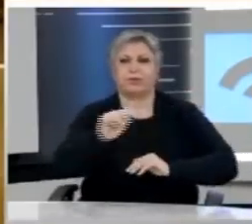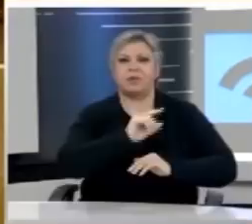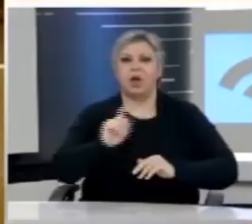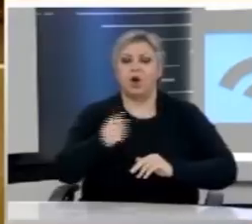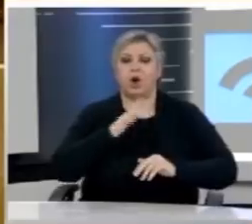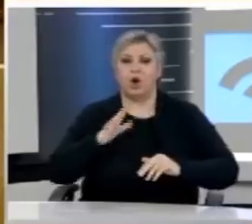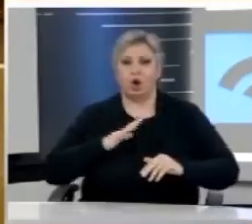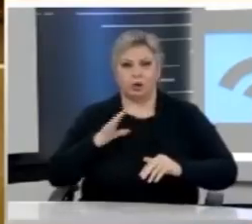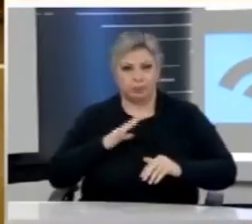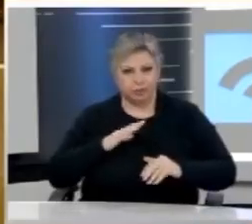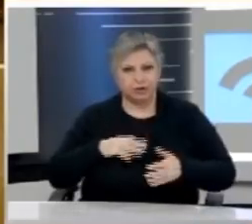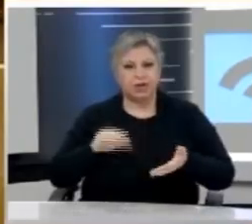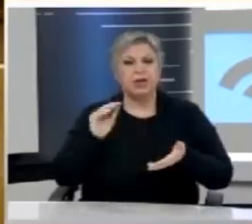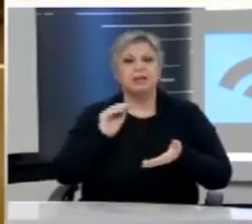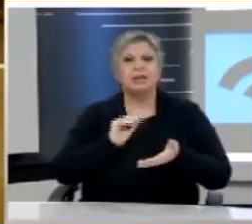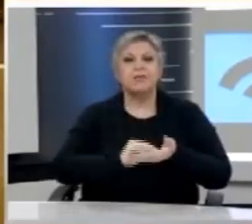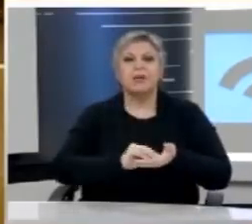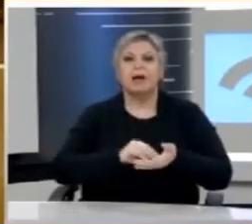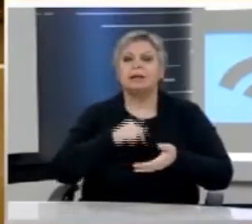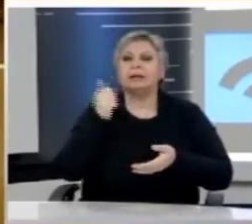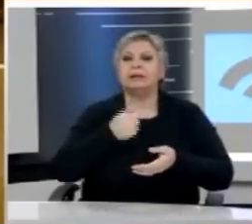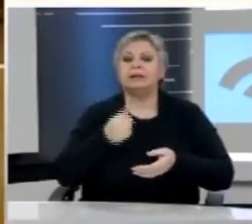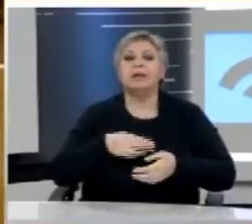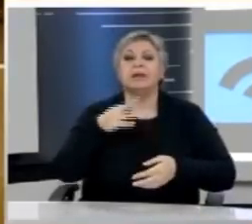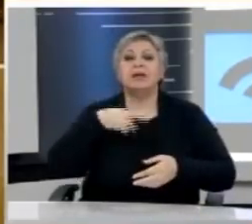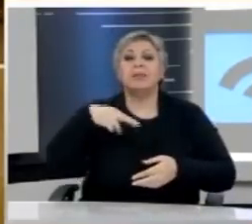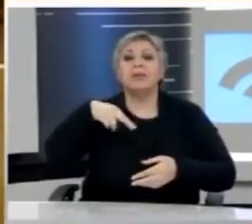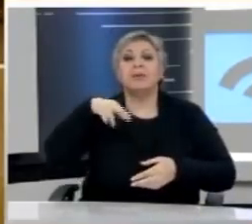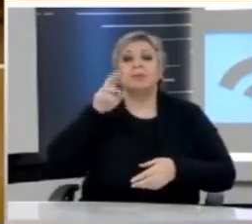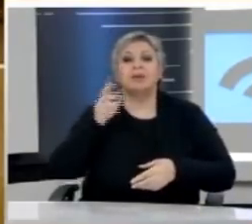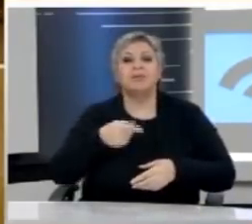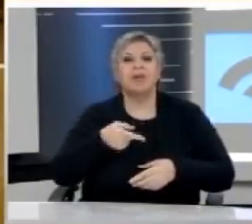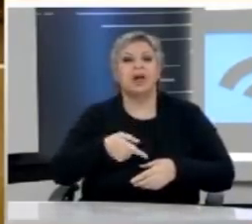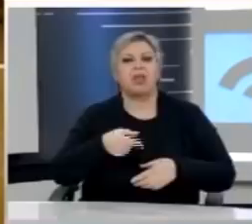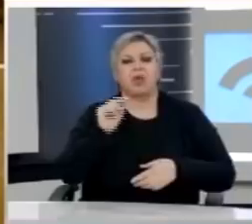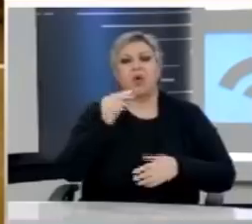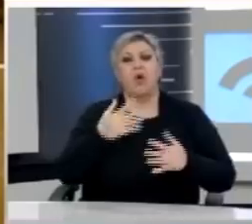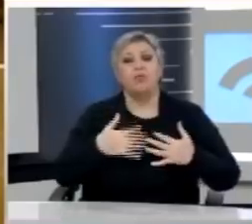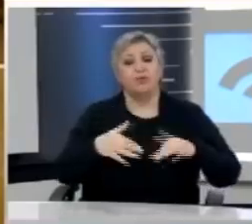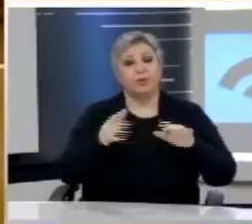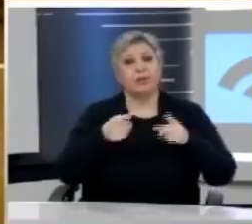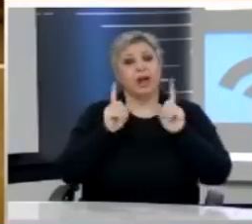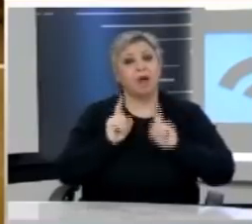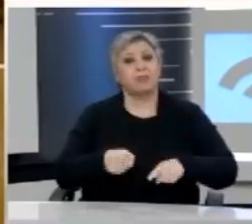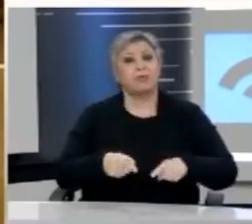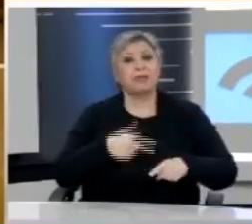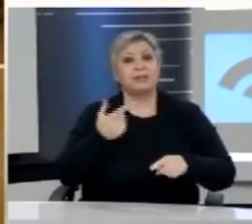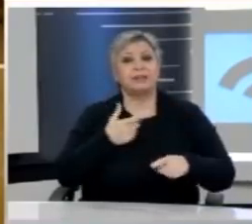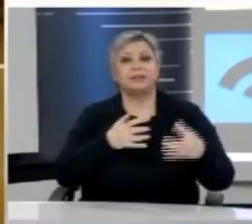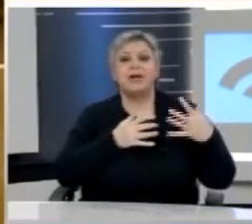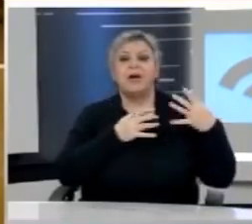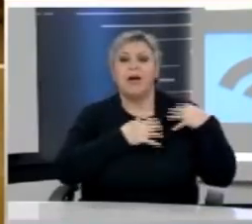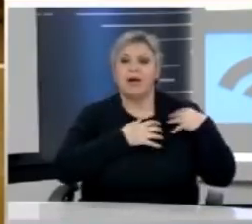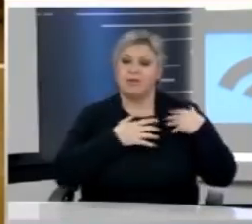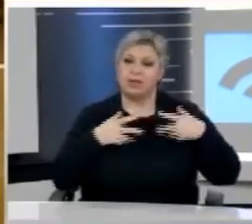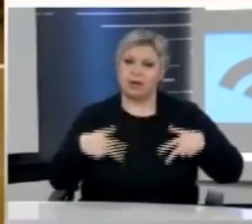εκάστοτε κυβερνητική πλειοψηφία της Βουλής να αποφασίζει για την ποινική δίωξη των υπουργών. Δεν τολμά να